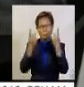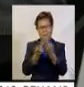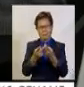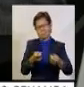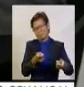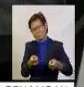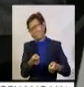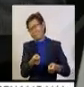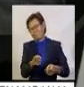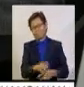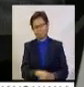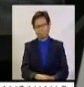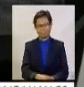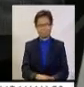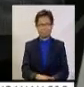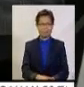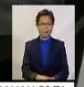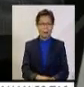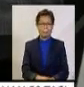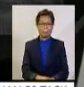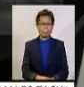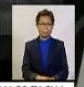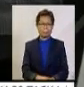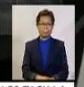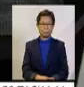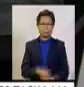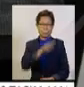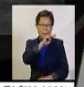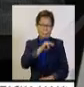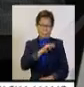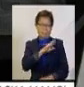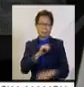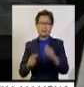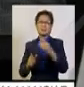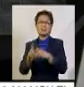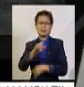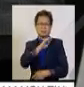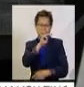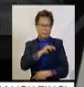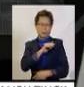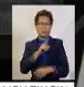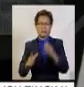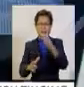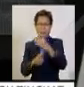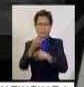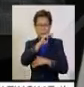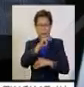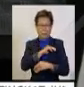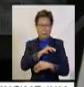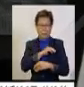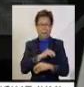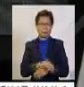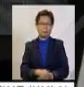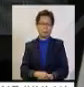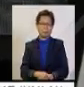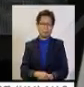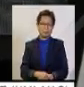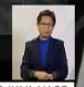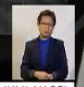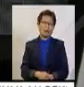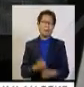mengurus. Cuma apa nama menteri dan timbalan menteri saja daripada parti.